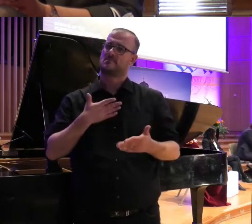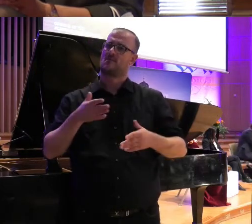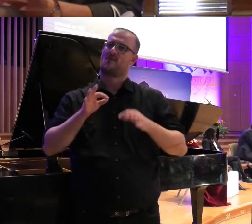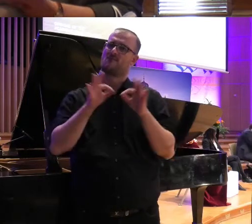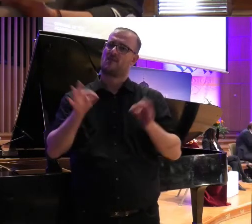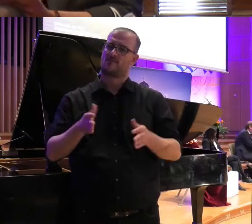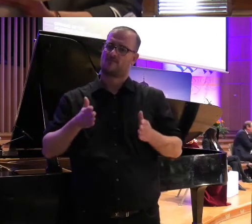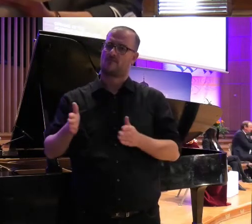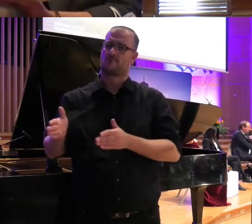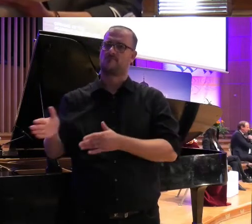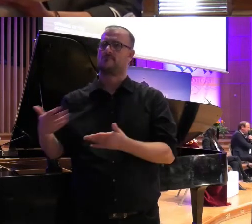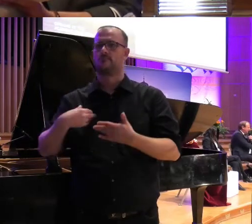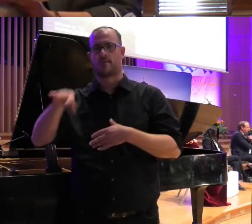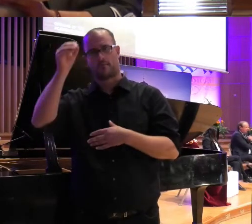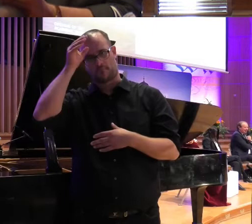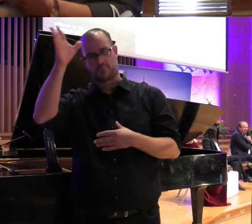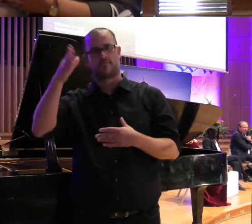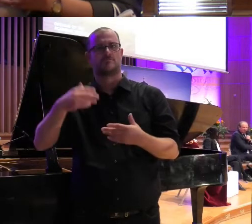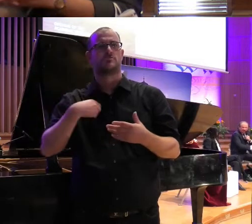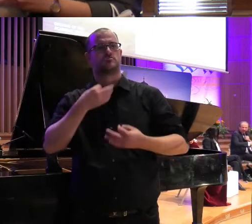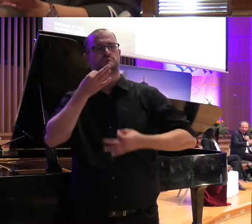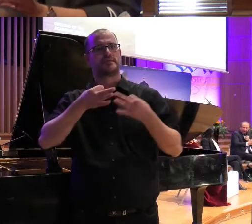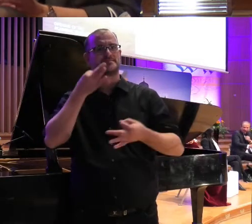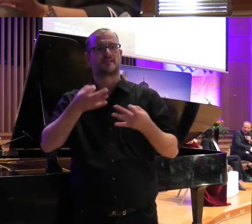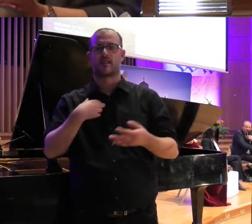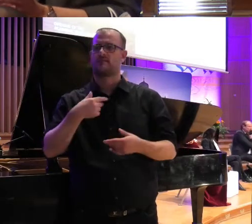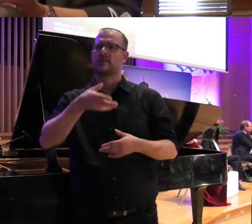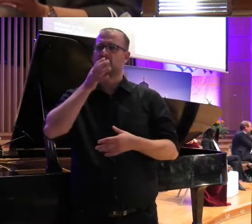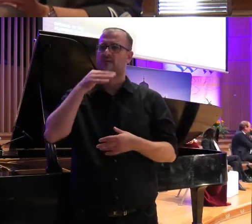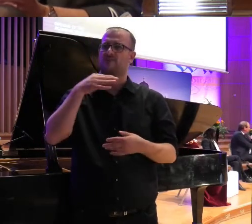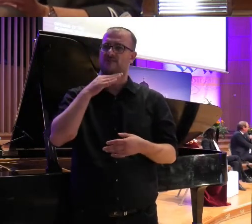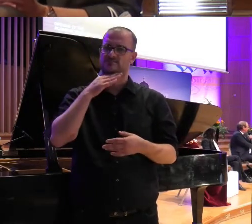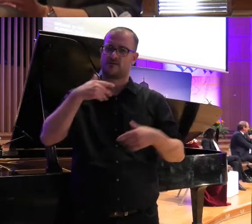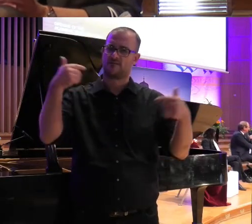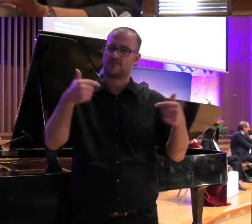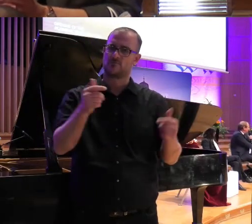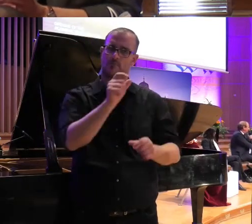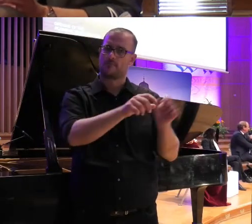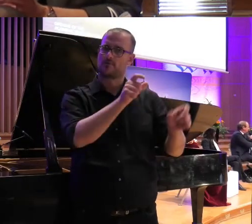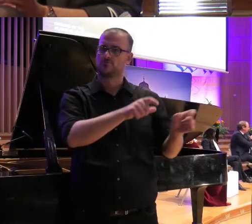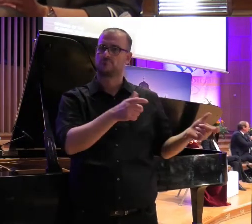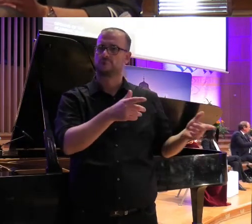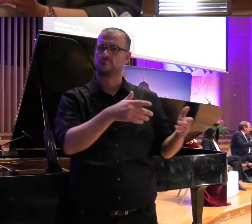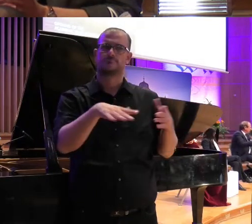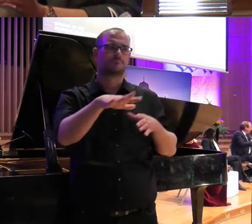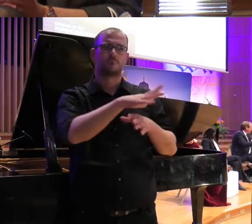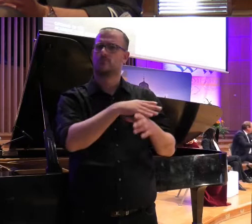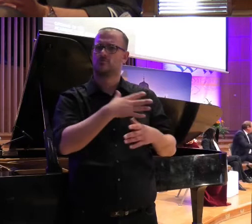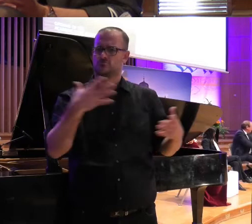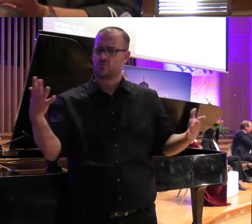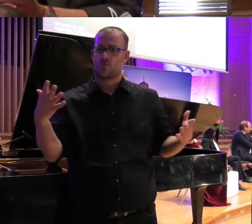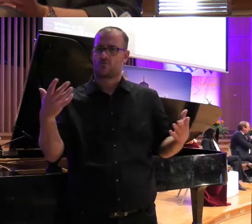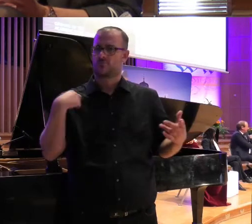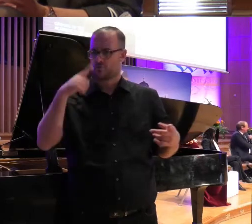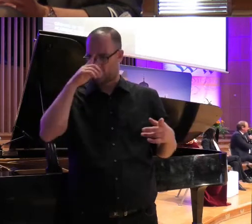die wir speziell vorhalten, also Trinkwasserversorgung für die Menschen. Also in diesem großen Umfang haben wir das so